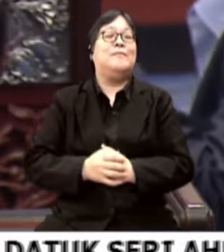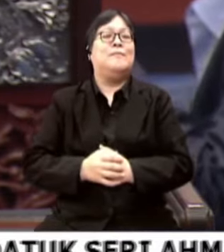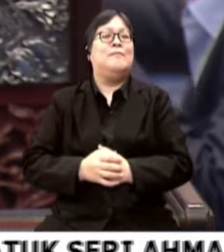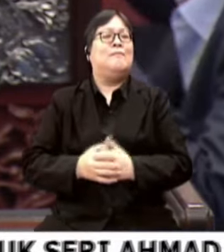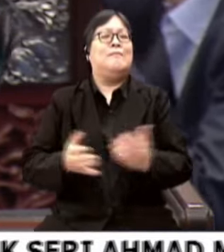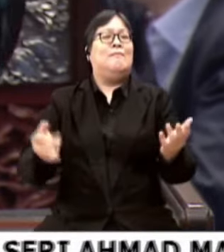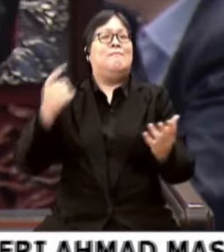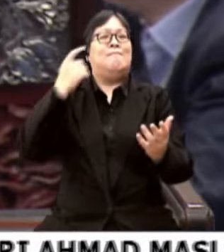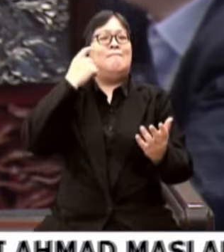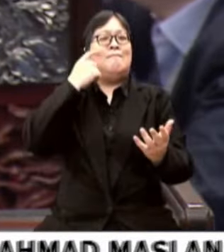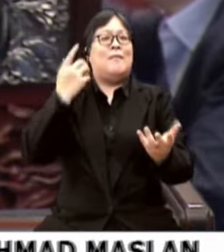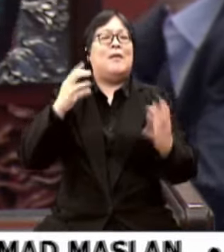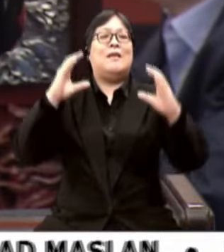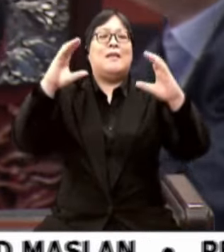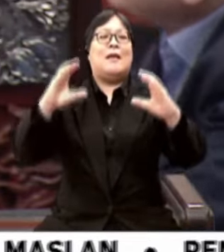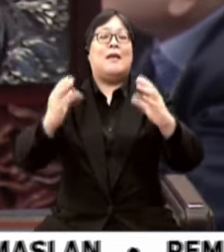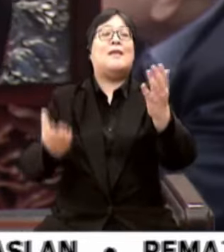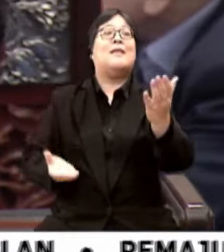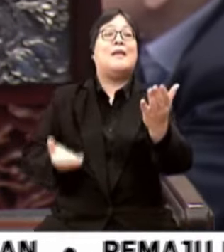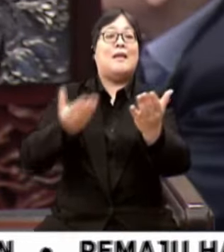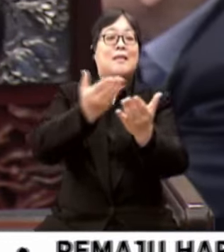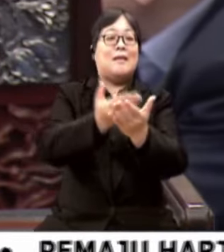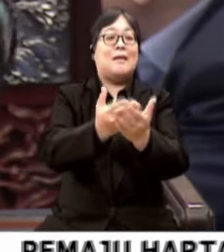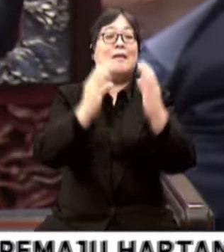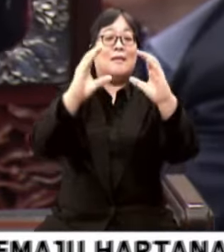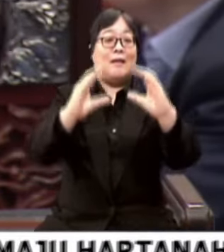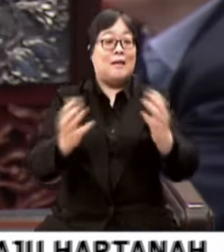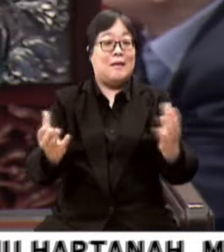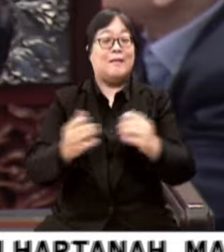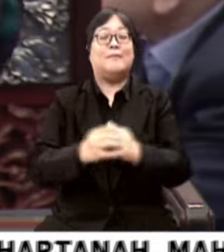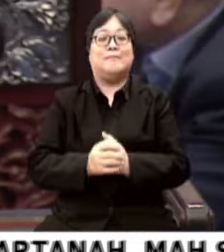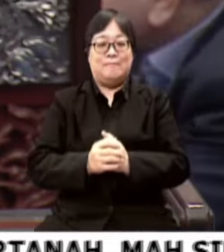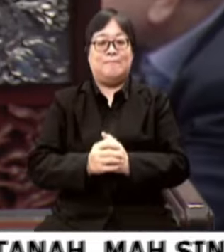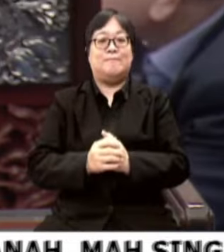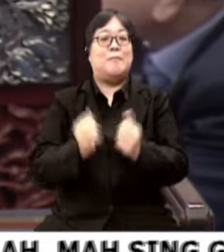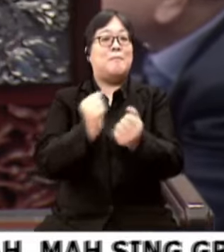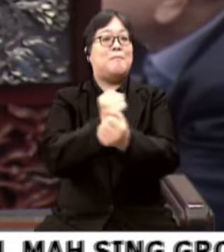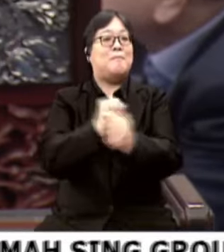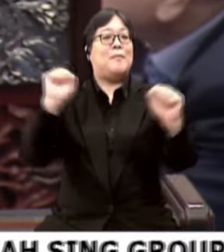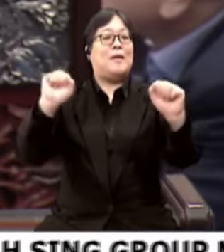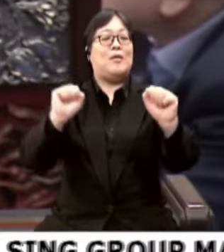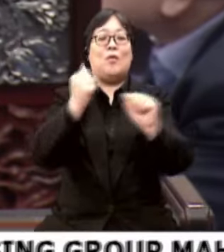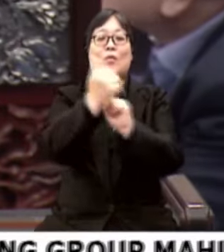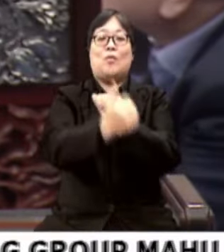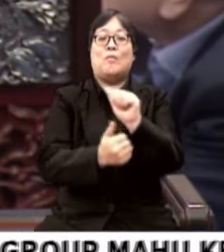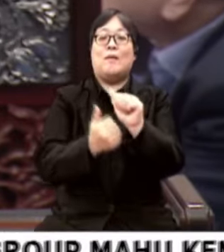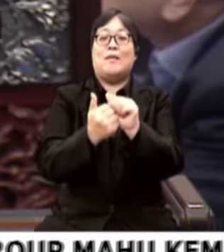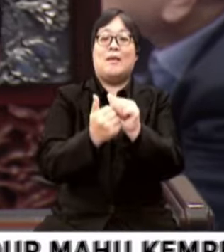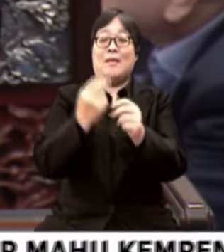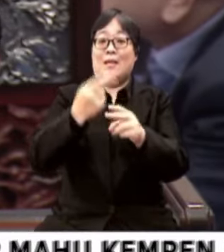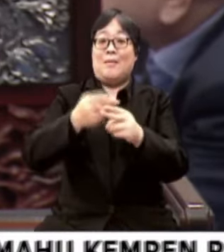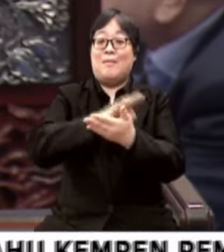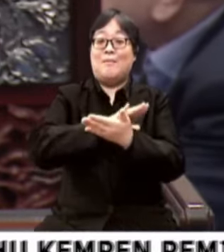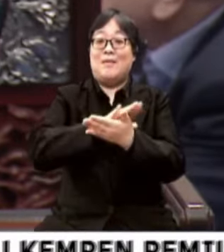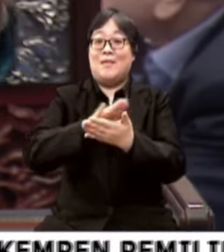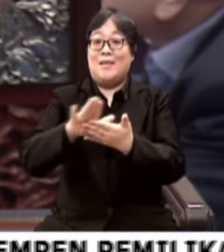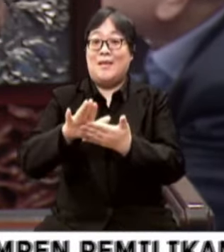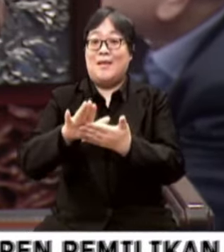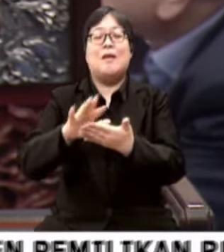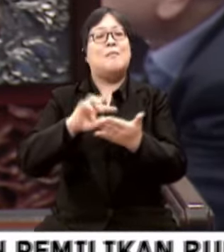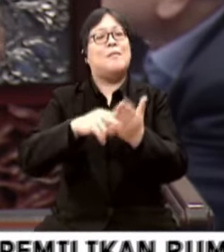memikirkan cadangan untuk membuat pendekatan di mana pelepasan secara autentik tuh dibuat dalam keadaannya lebih